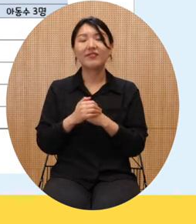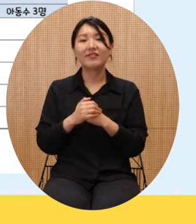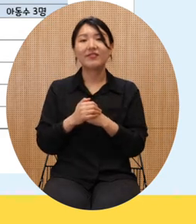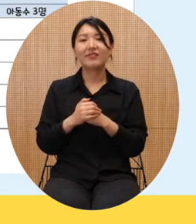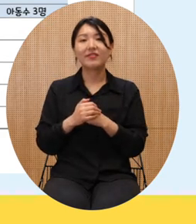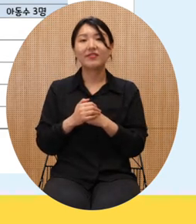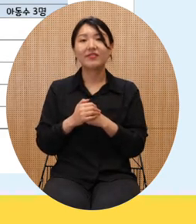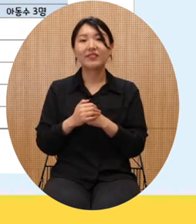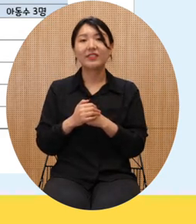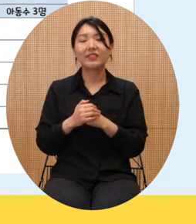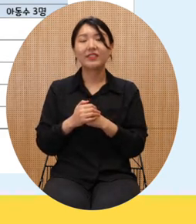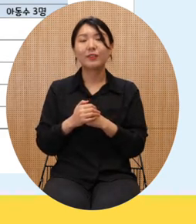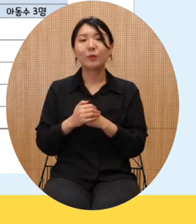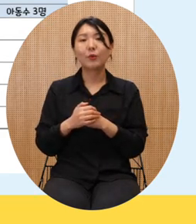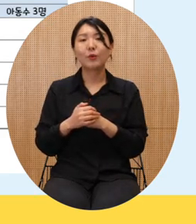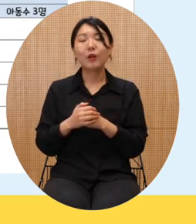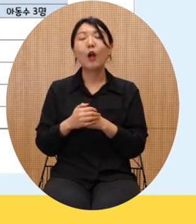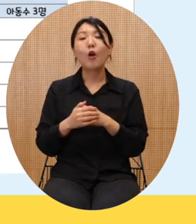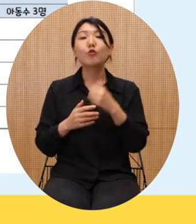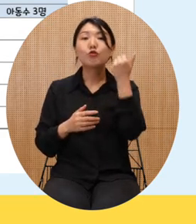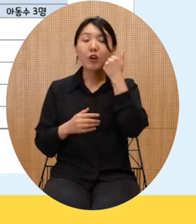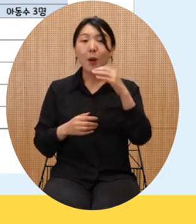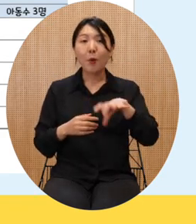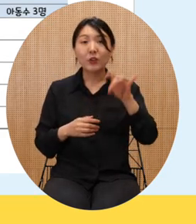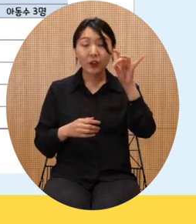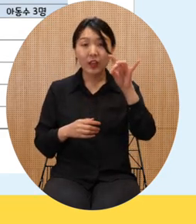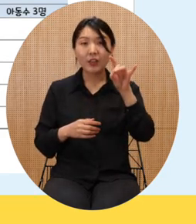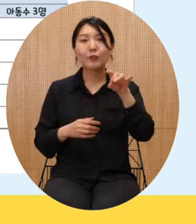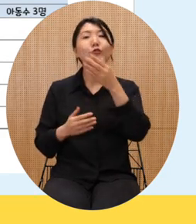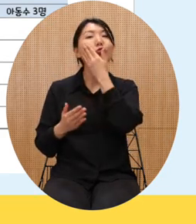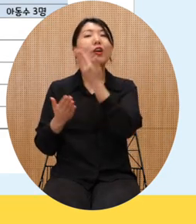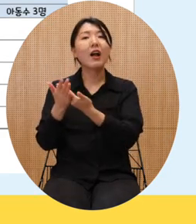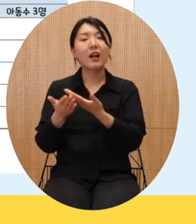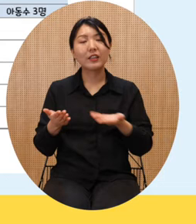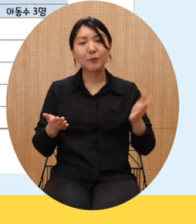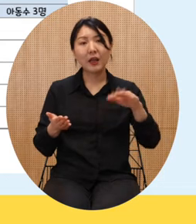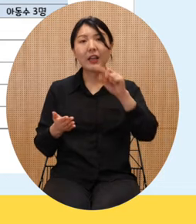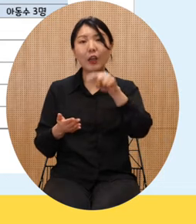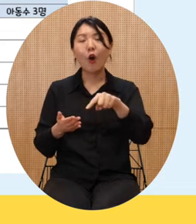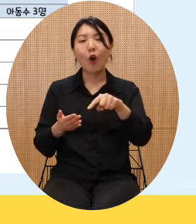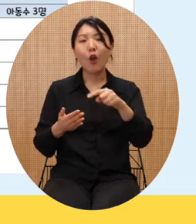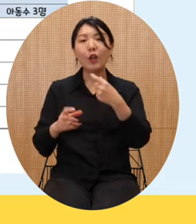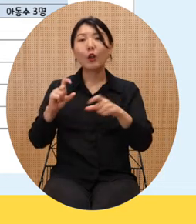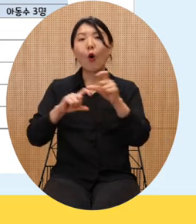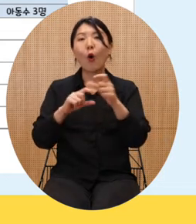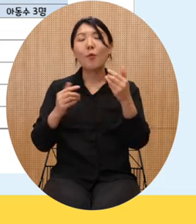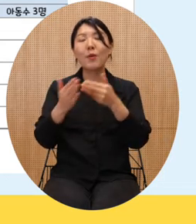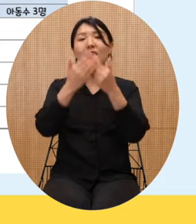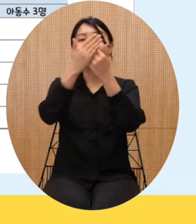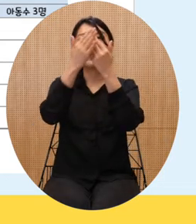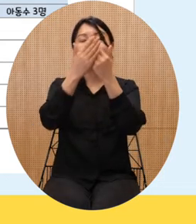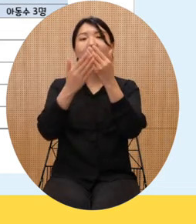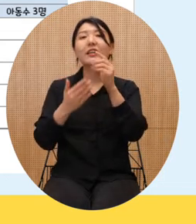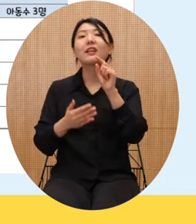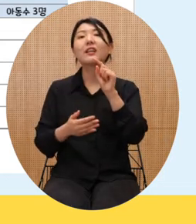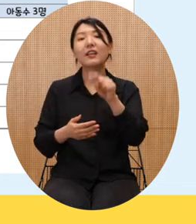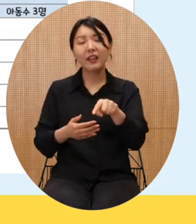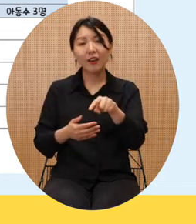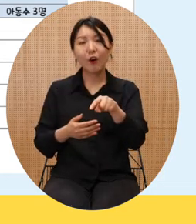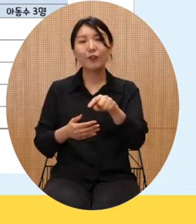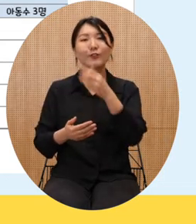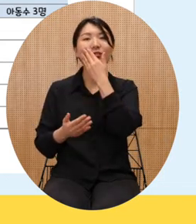그래서 사실은 누가 먼저냐, 뭐 최초냐도 중요하지만 이걸 얼마나 더 좋게